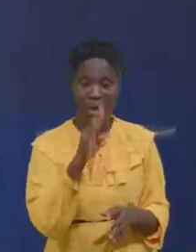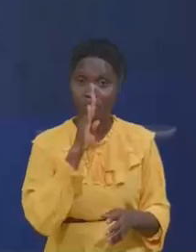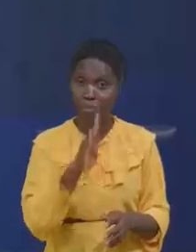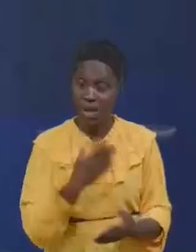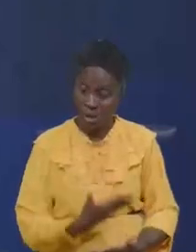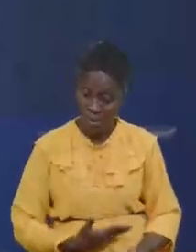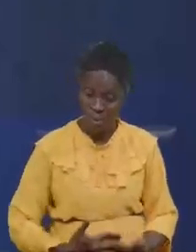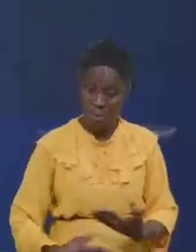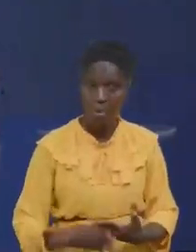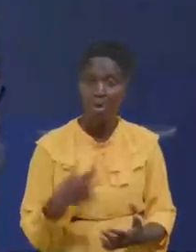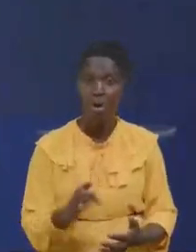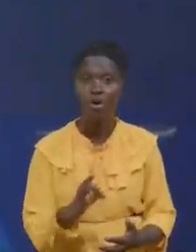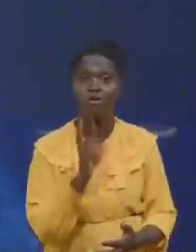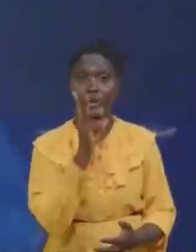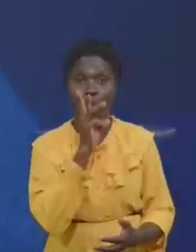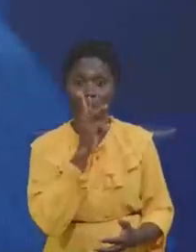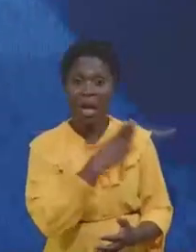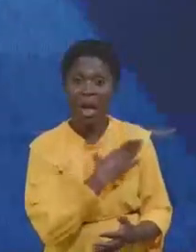d'eau